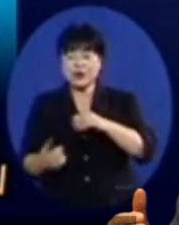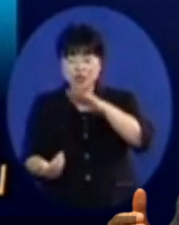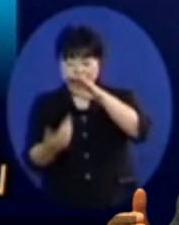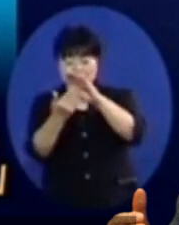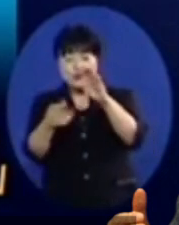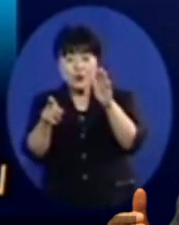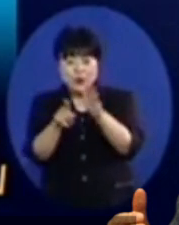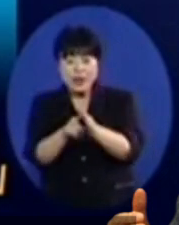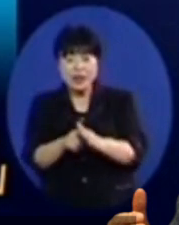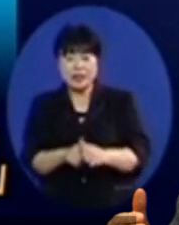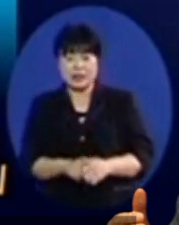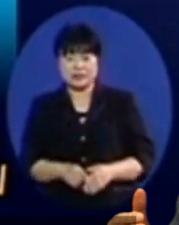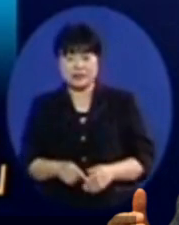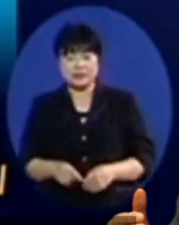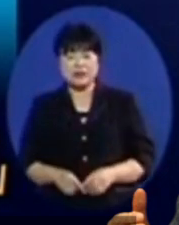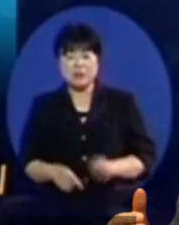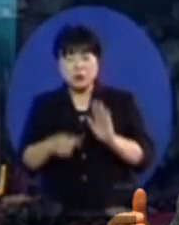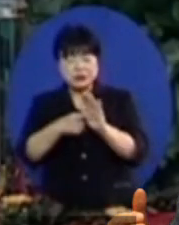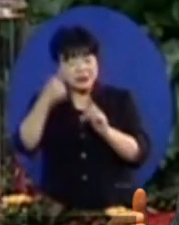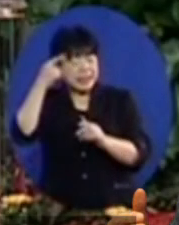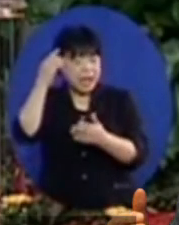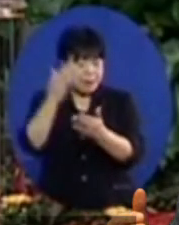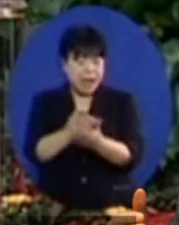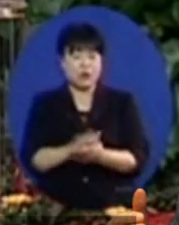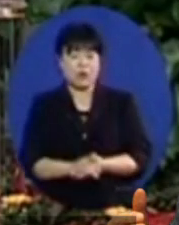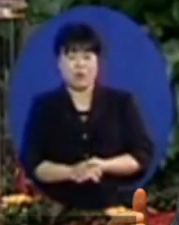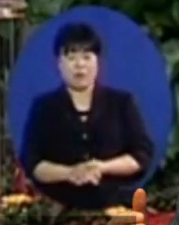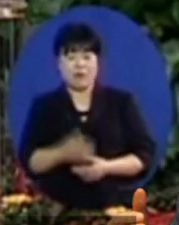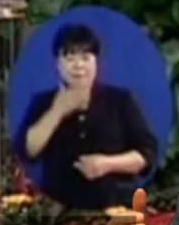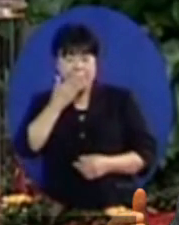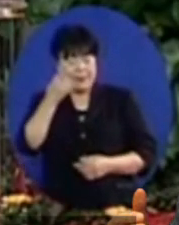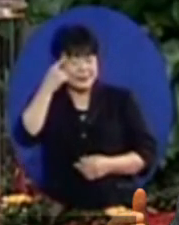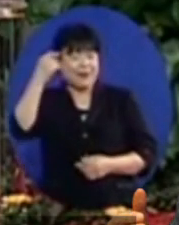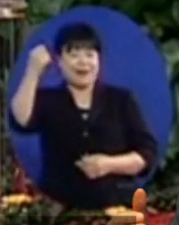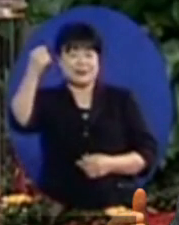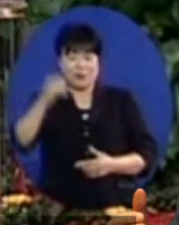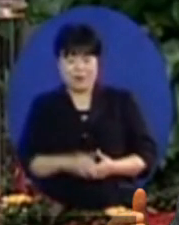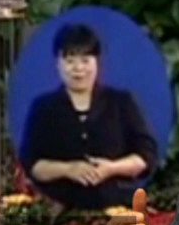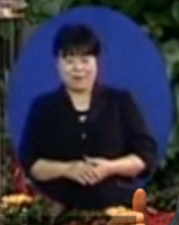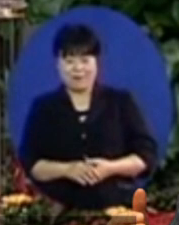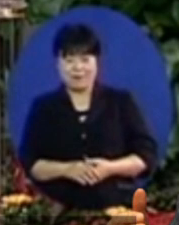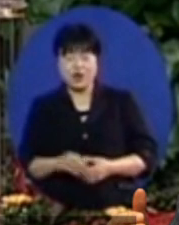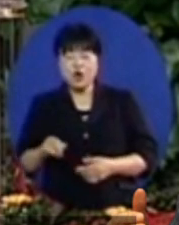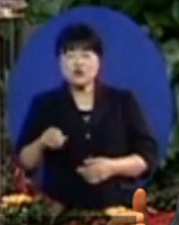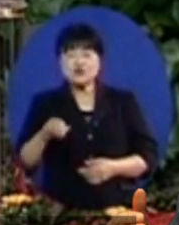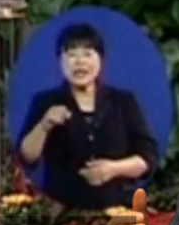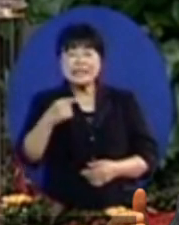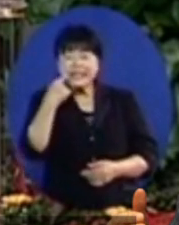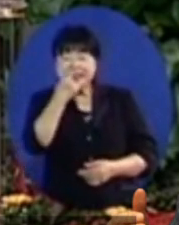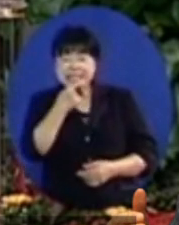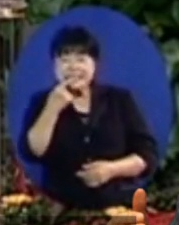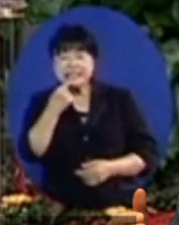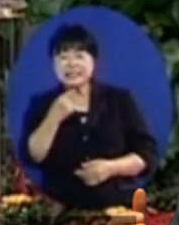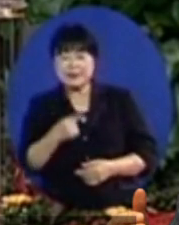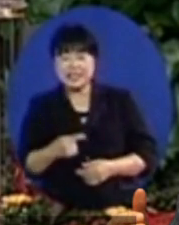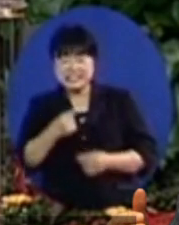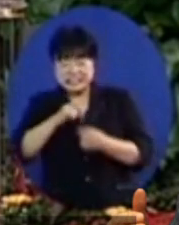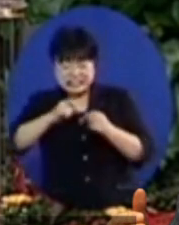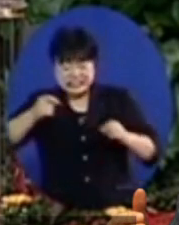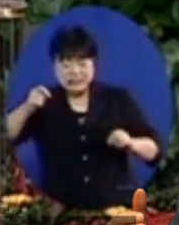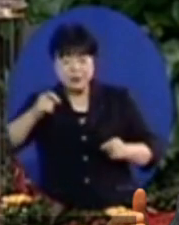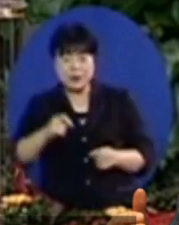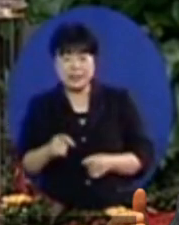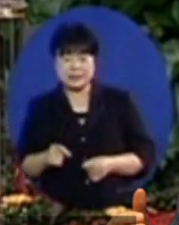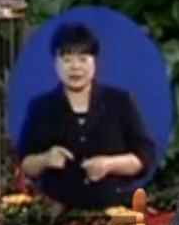무엇보다도 부정적인 말을 하지 말아야 한다고 이렇게 말했습니다. 누에가 자기 입에서 실을 뽑아서